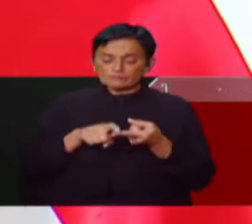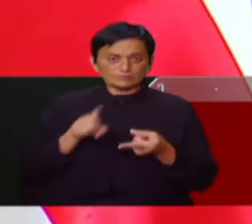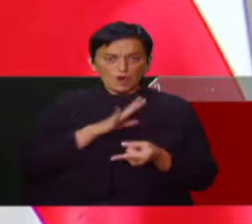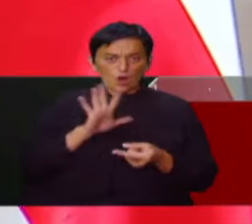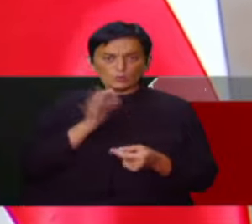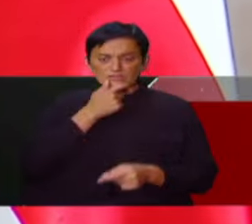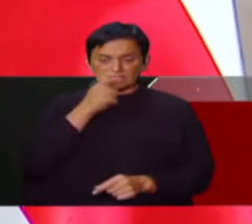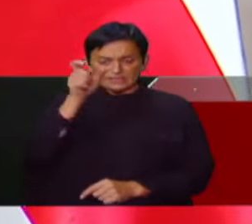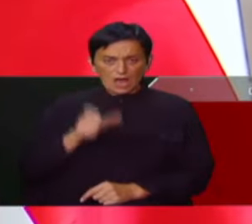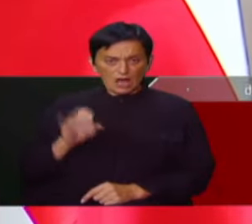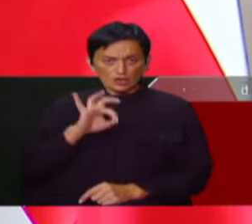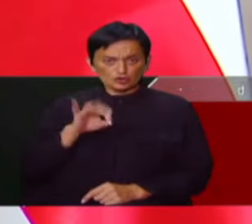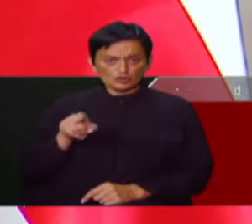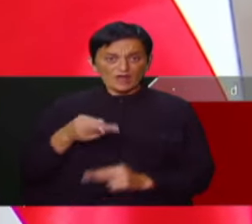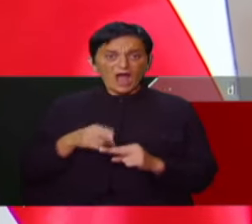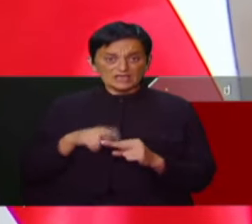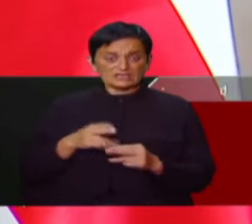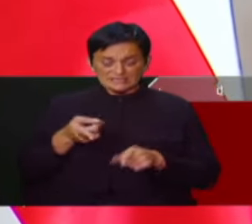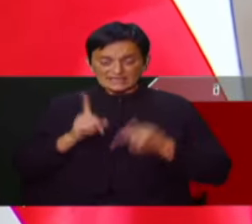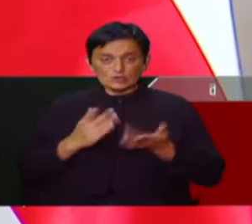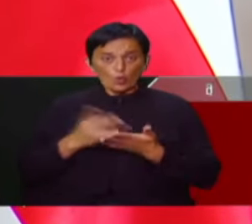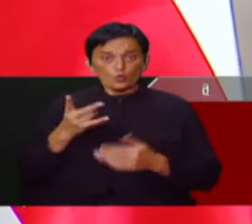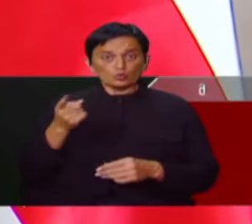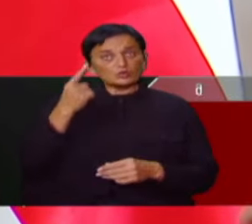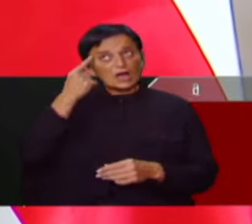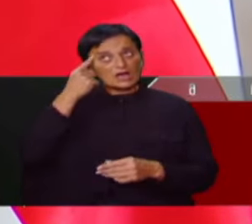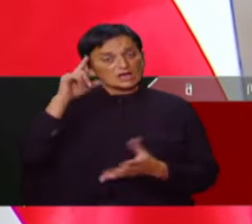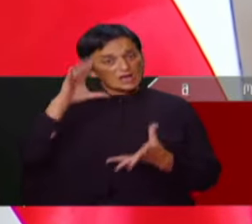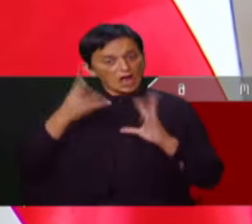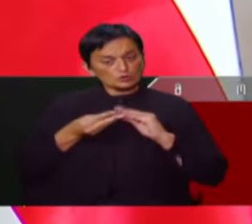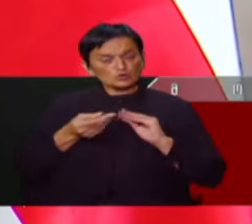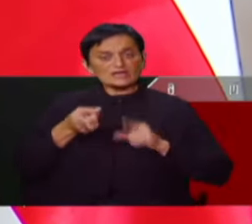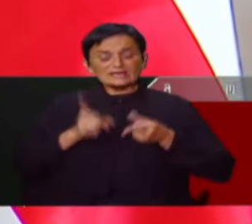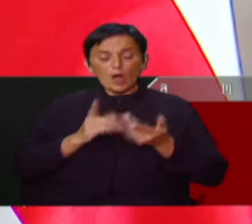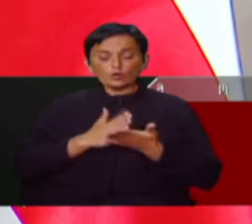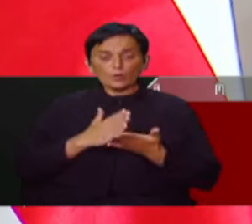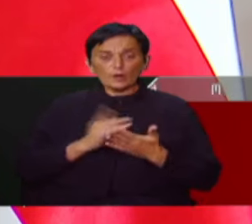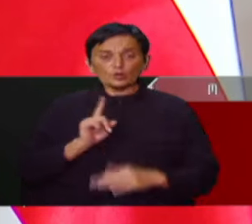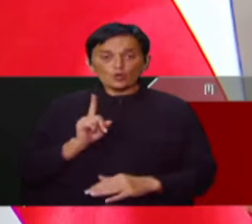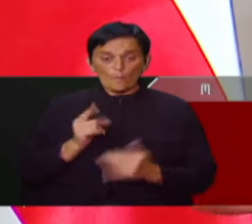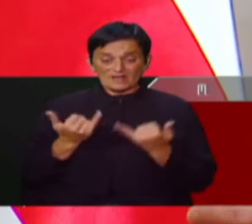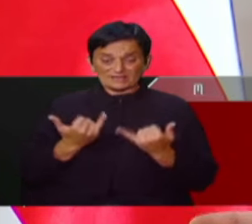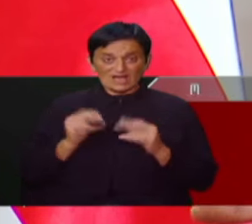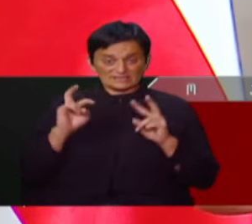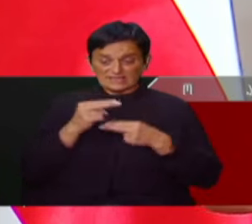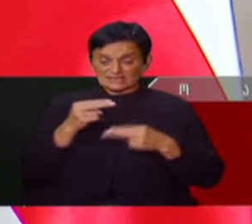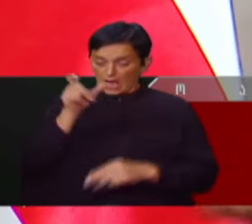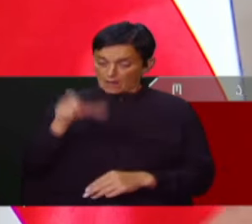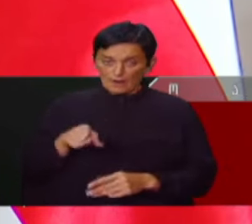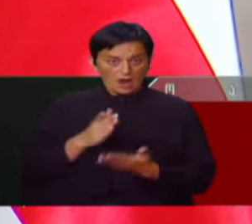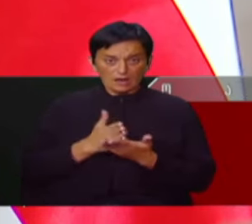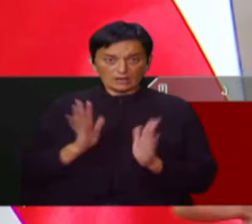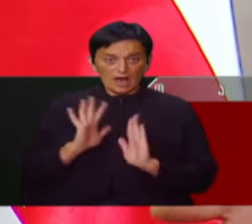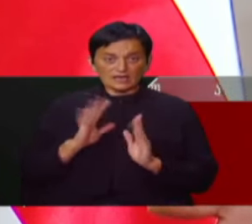მიშა სააკაშვილი და ეს არის რეალობა მანაც უნდა გააცნობიო რომ რეალობა არის ის რომ დღეს ის თემა აღარ არის დღეს